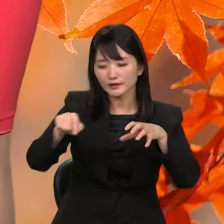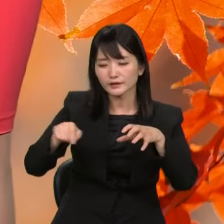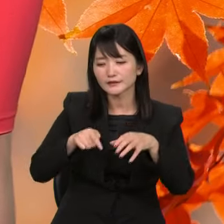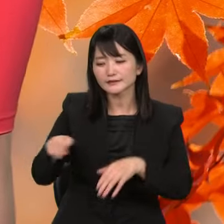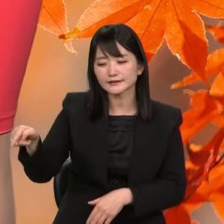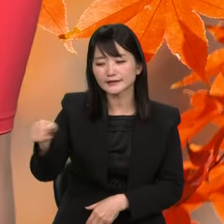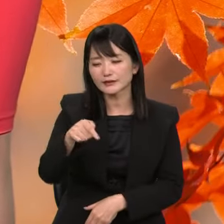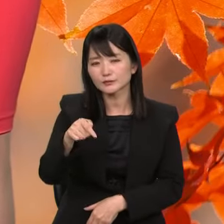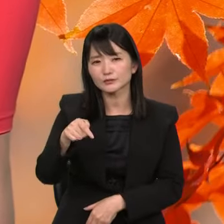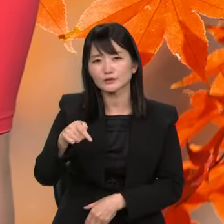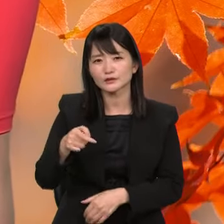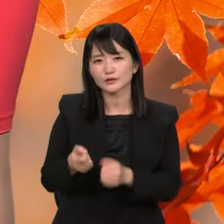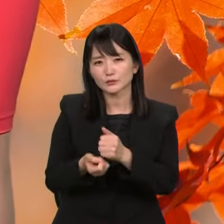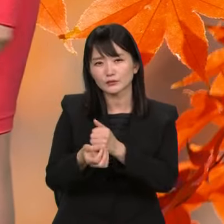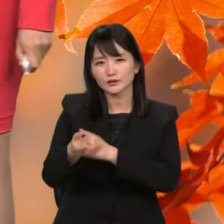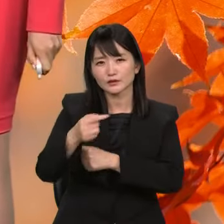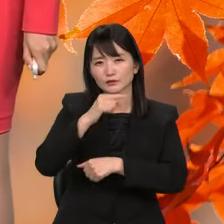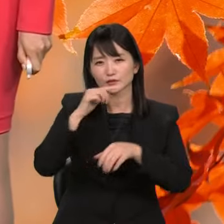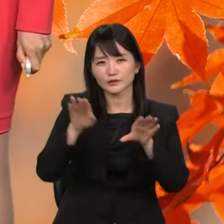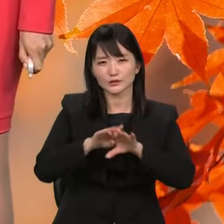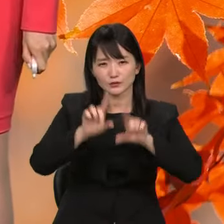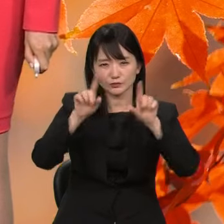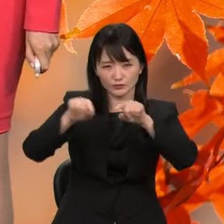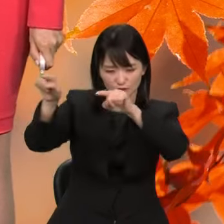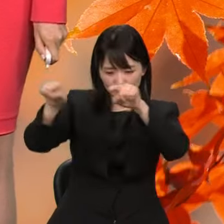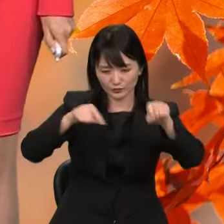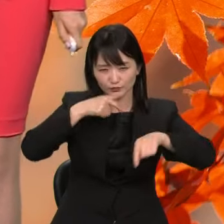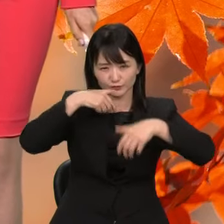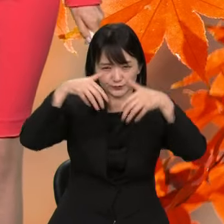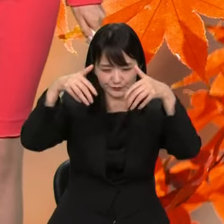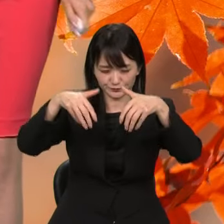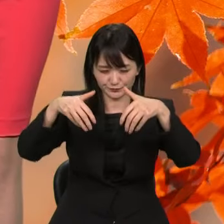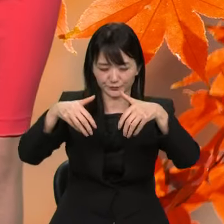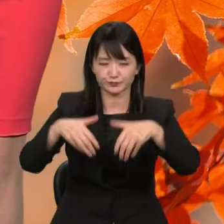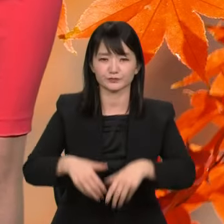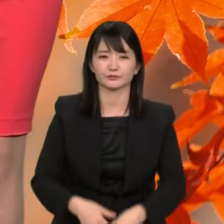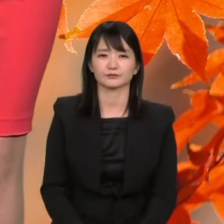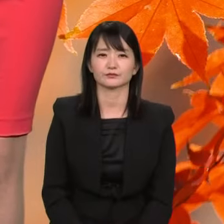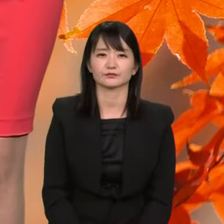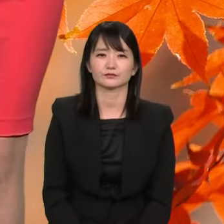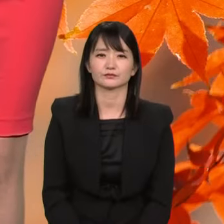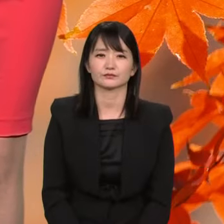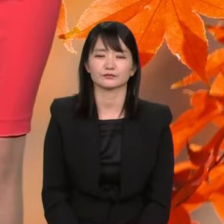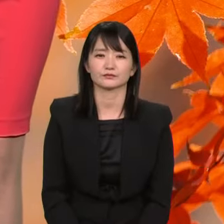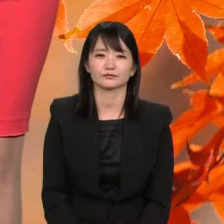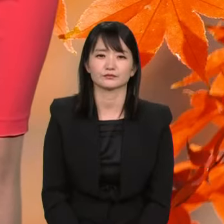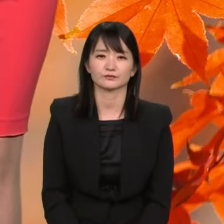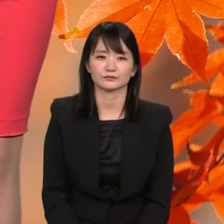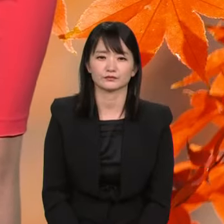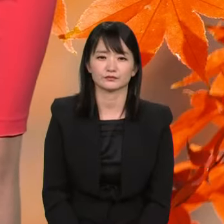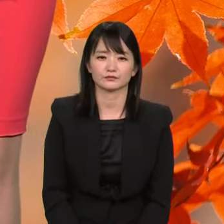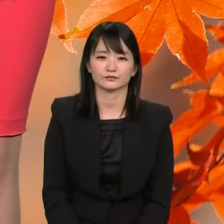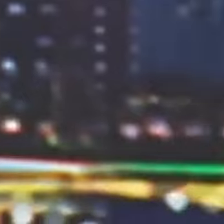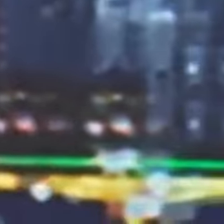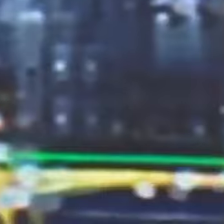우리나라에도 간접 영향으로 일요일부터 전국 곳곳에 비를 뿌리겠습니다. 날씨였습니다.